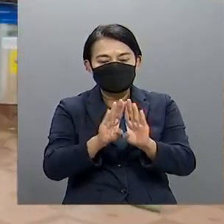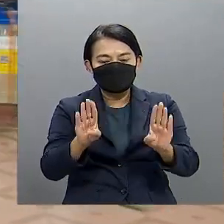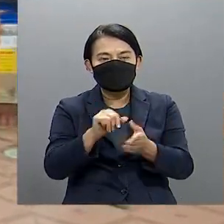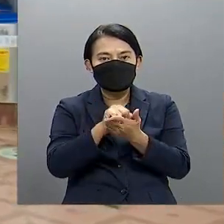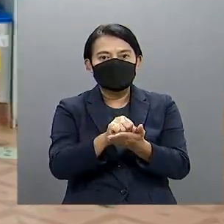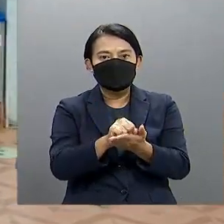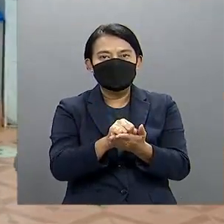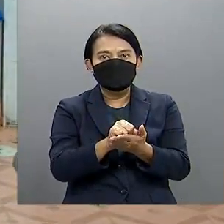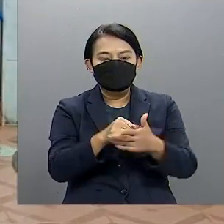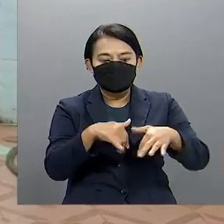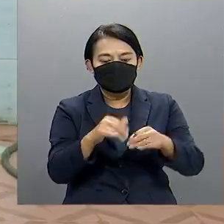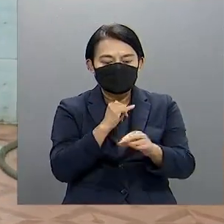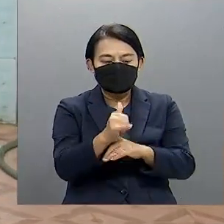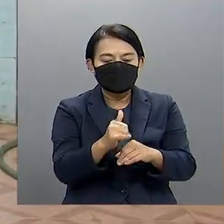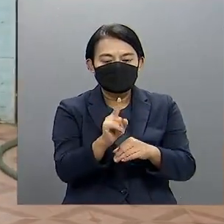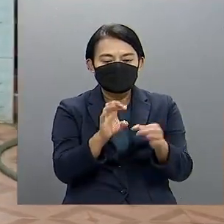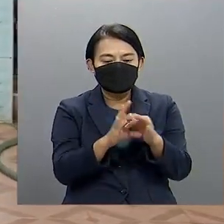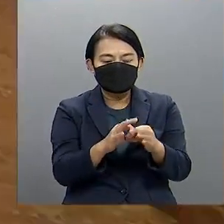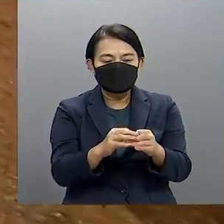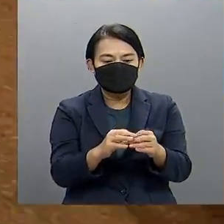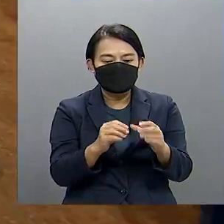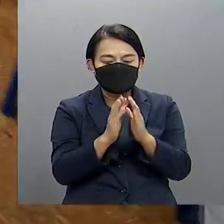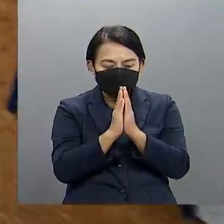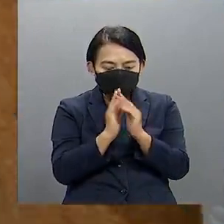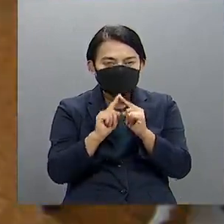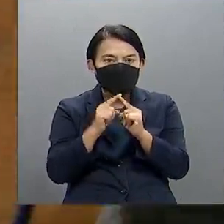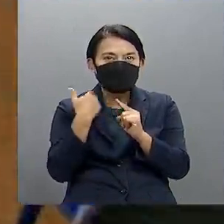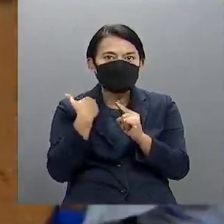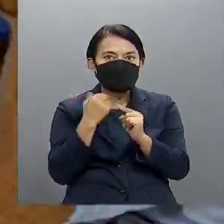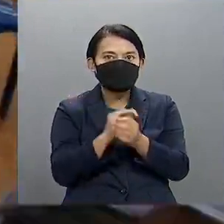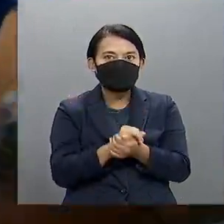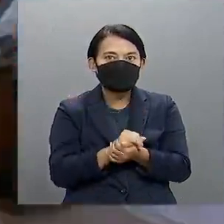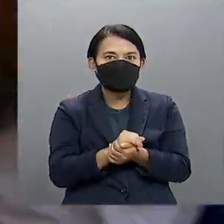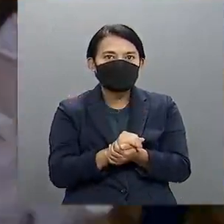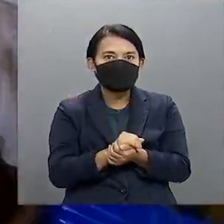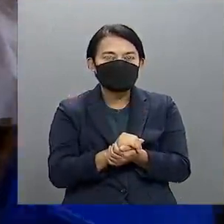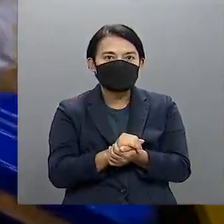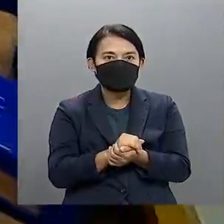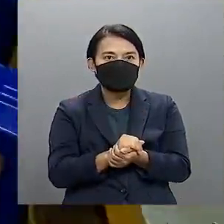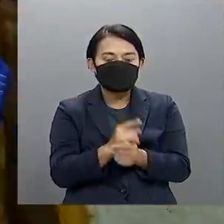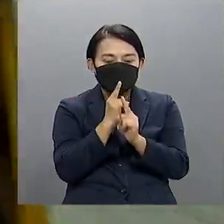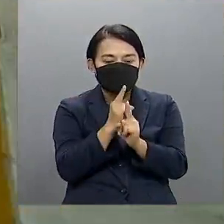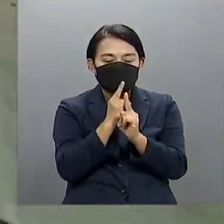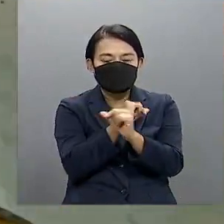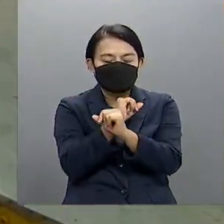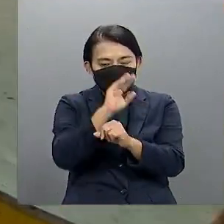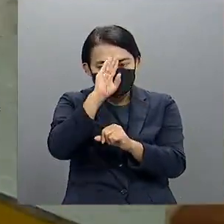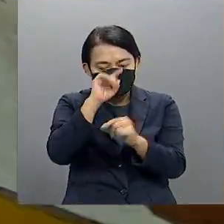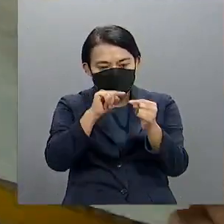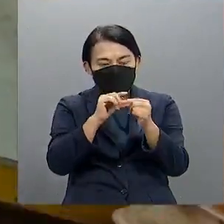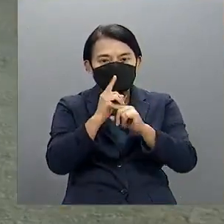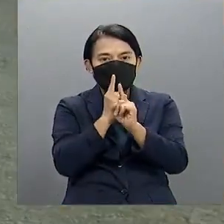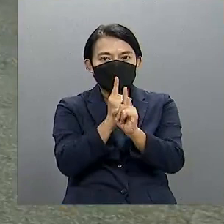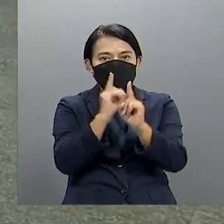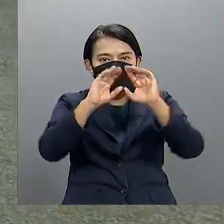การะแล้วก็ประกอบพิธีกรรมได้ตามปกตินะคะโดยจะเป็นการดำเนินการตามมาตรการป้องกันโรคที่ทางราชการกำหนดค่ะ